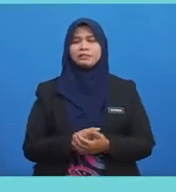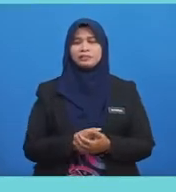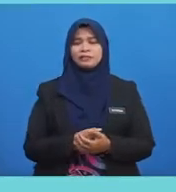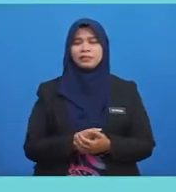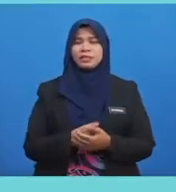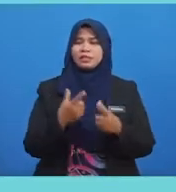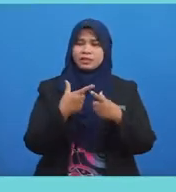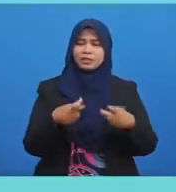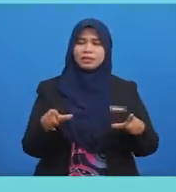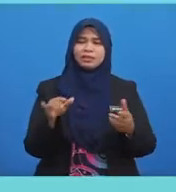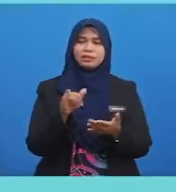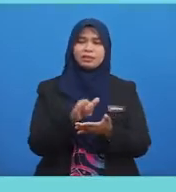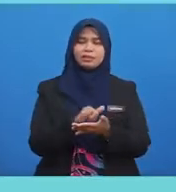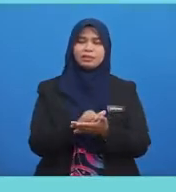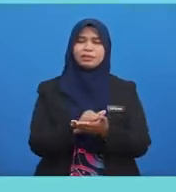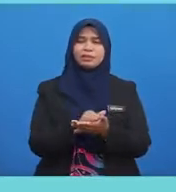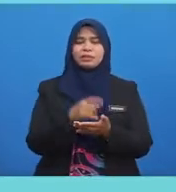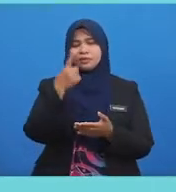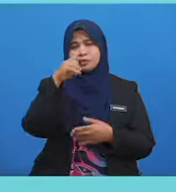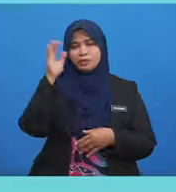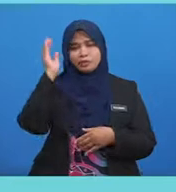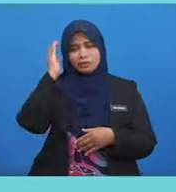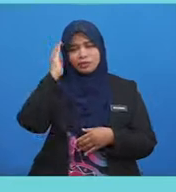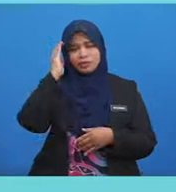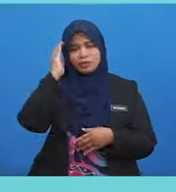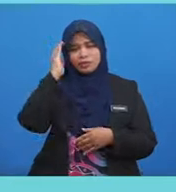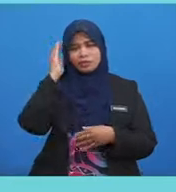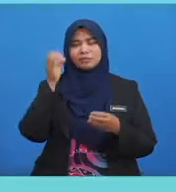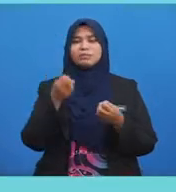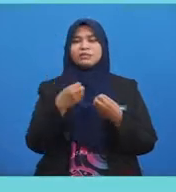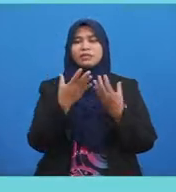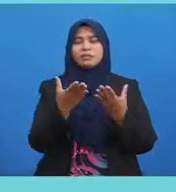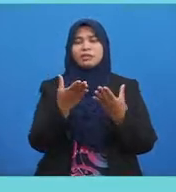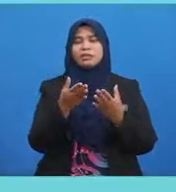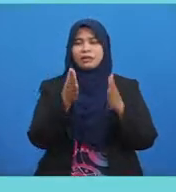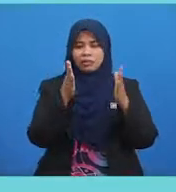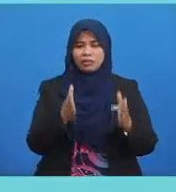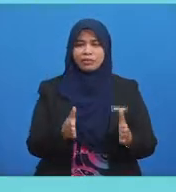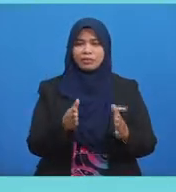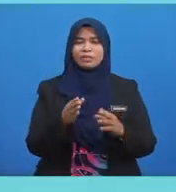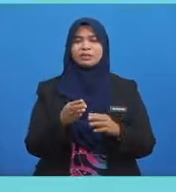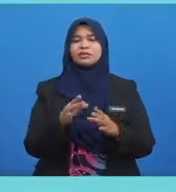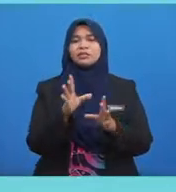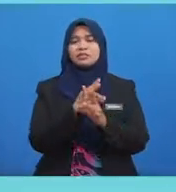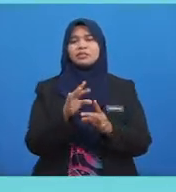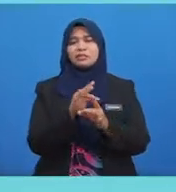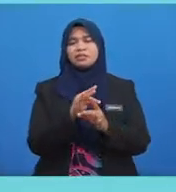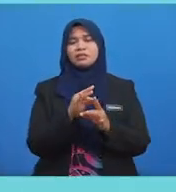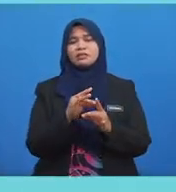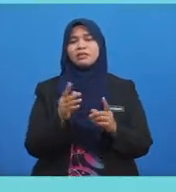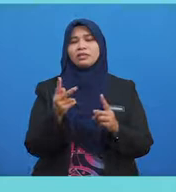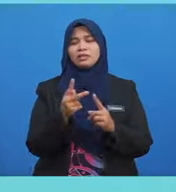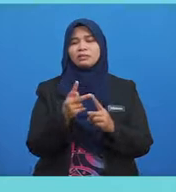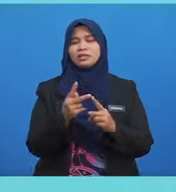Datu Melayu. Selain itu, untuk mengetahui sambutan penduduk tempatan tentang soal